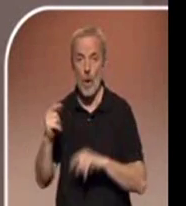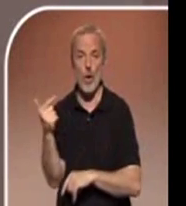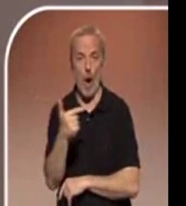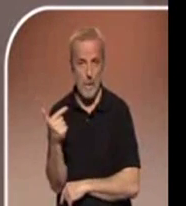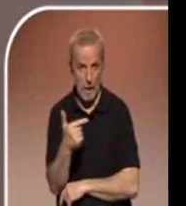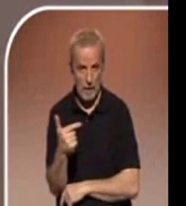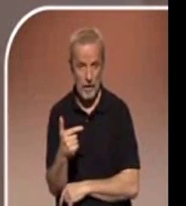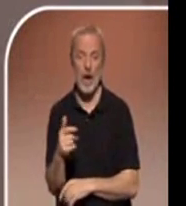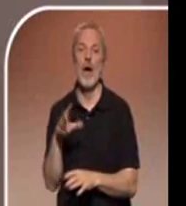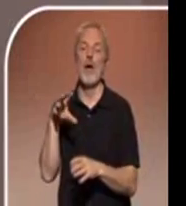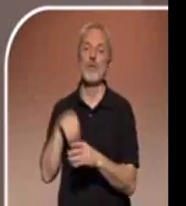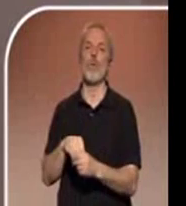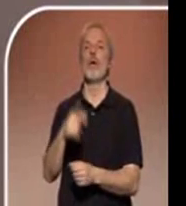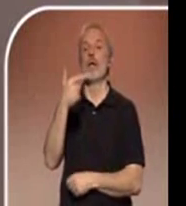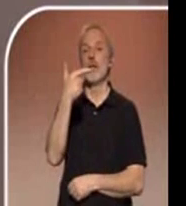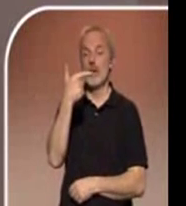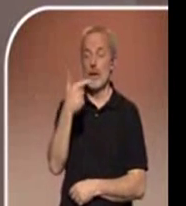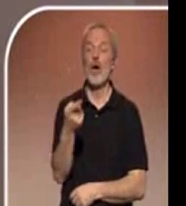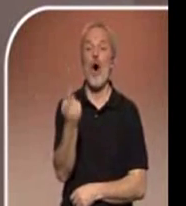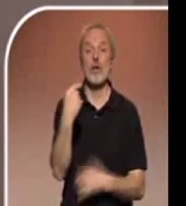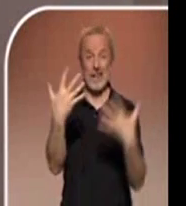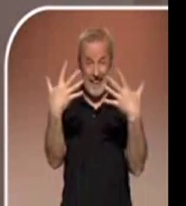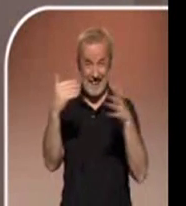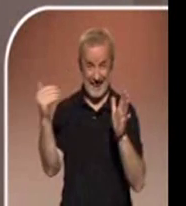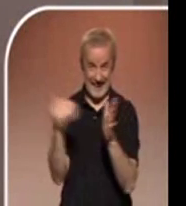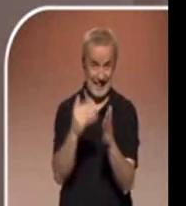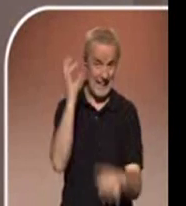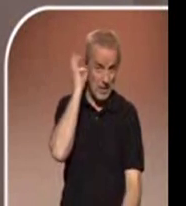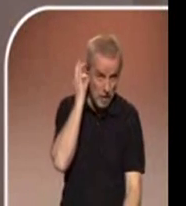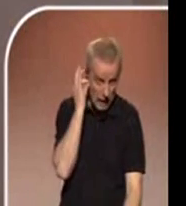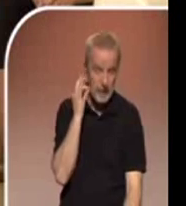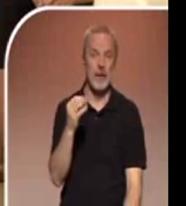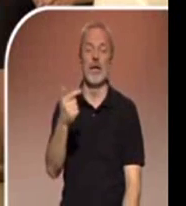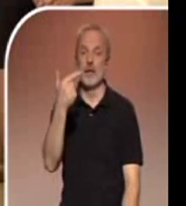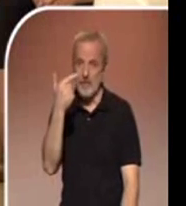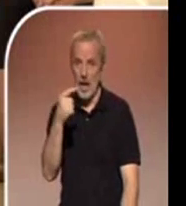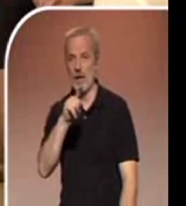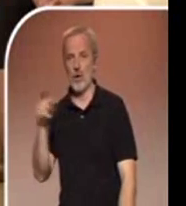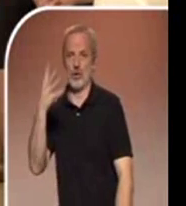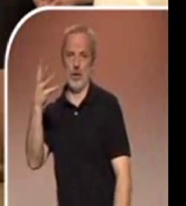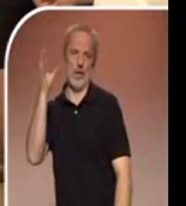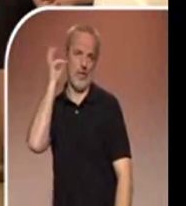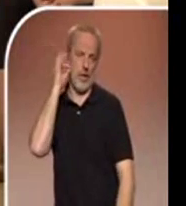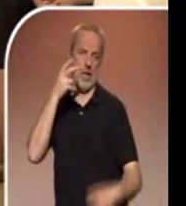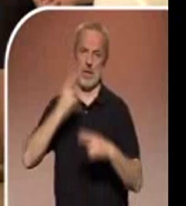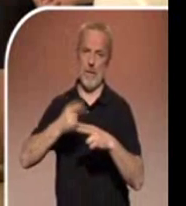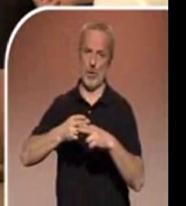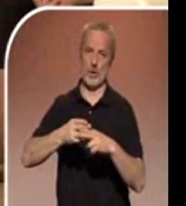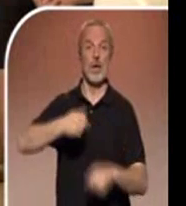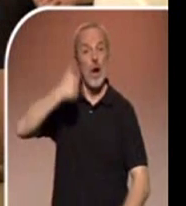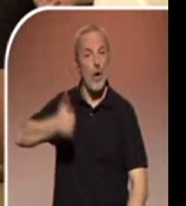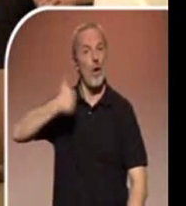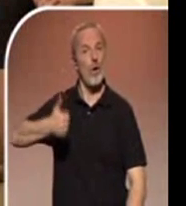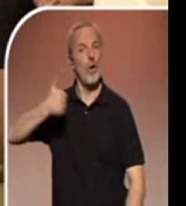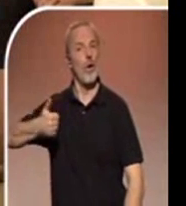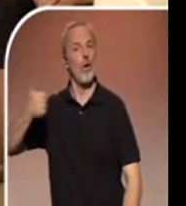že 2 až 4 ženy z 10 000 za rok tu trombózu dostanou. To je číslo, které ať děláme,